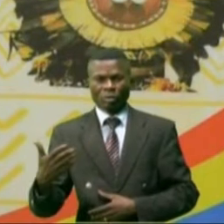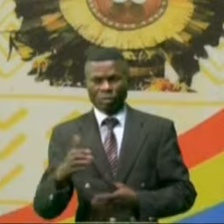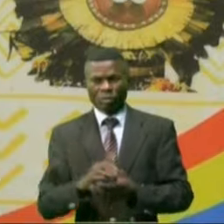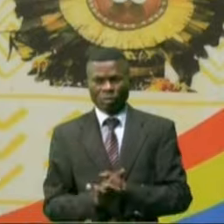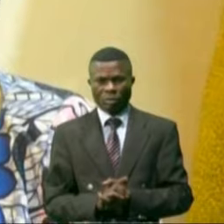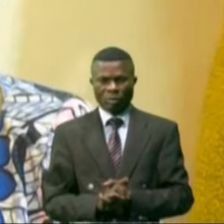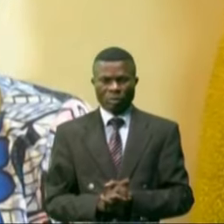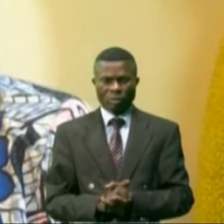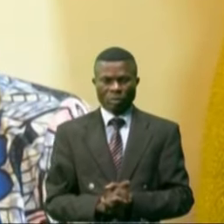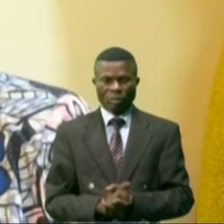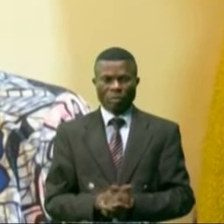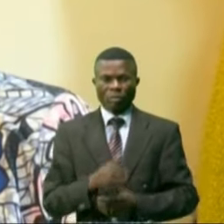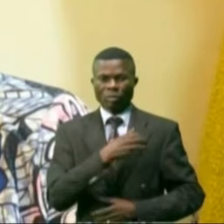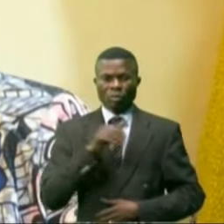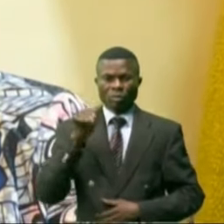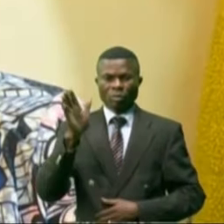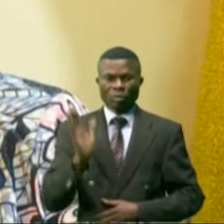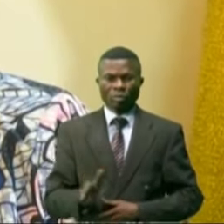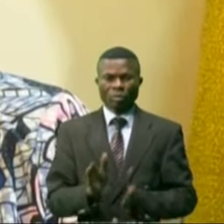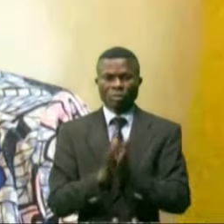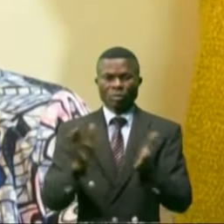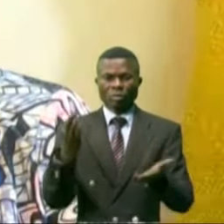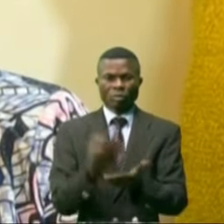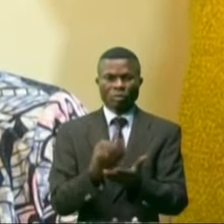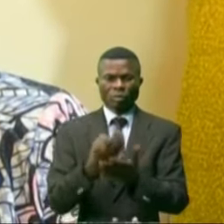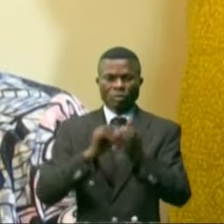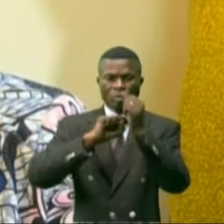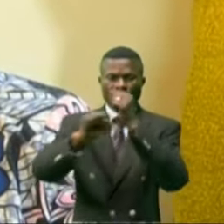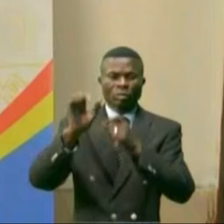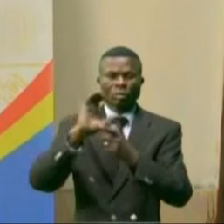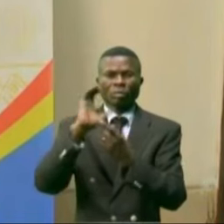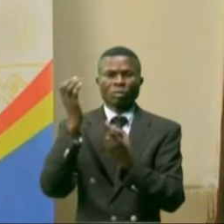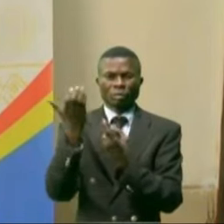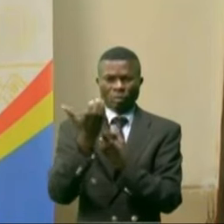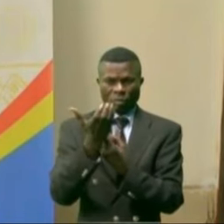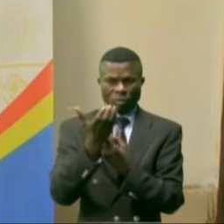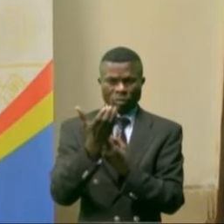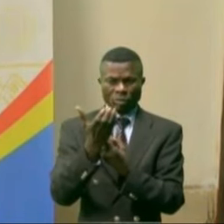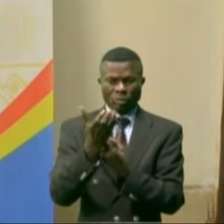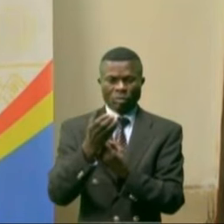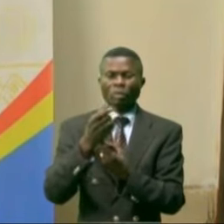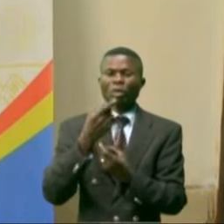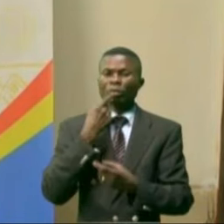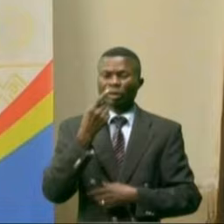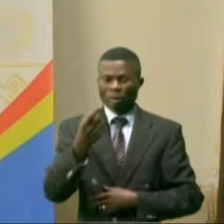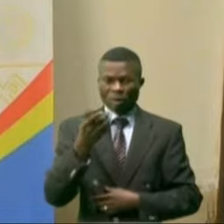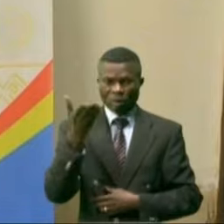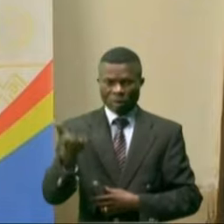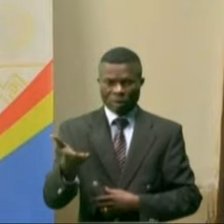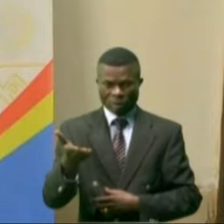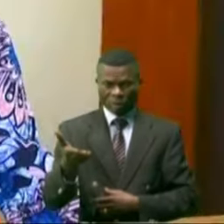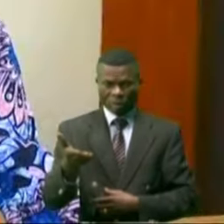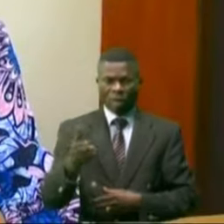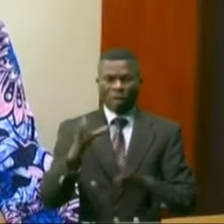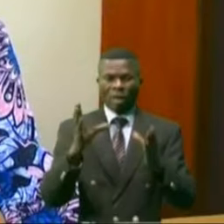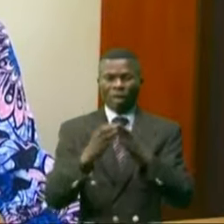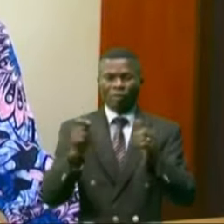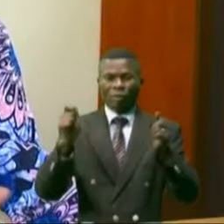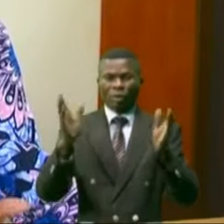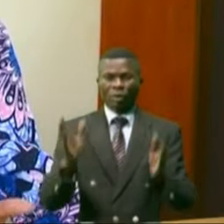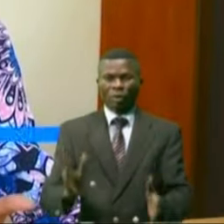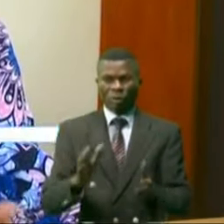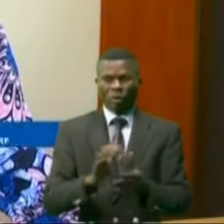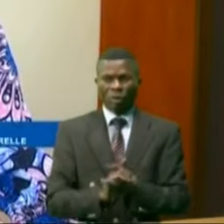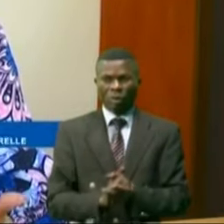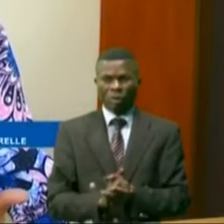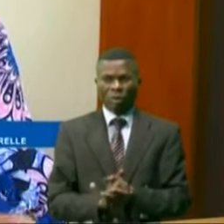et la directrice générale du Fonds de promotion culturelle avant le premier mot ici livré à la presse. Nous la remercions pour